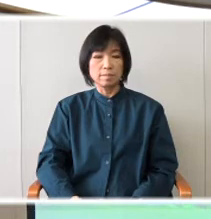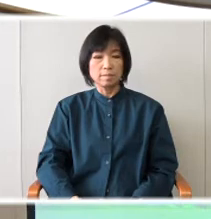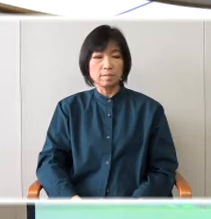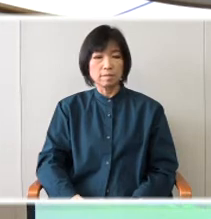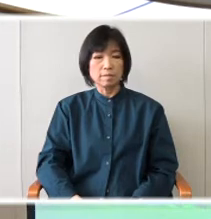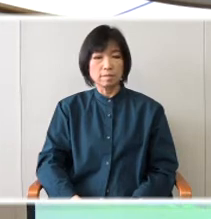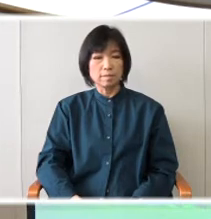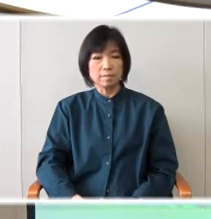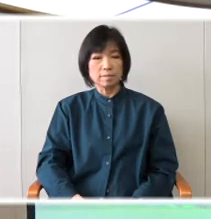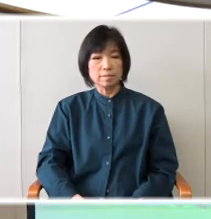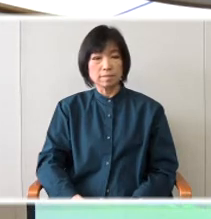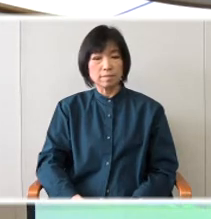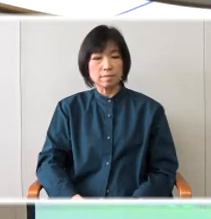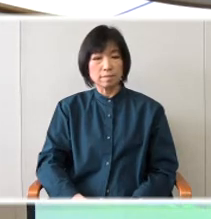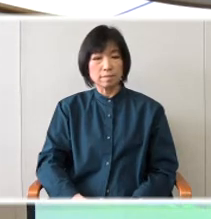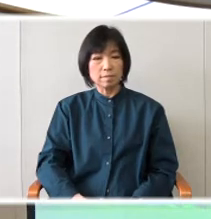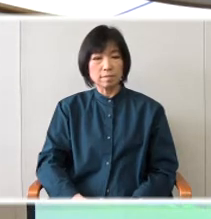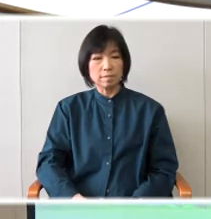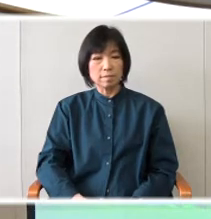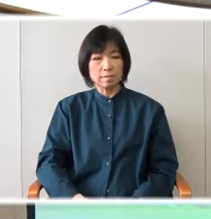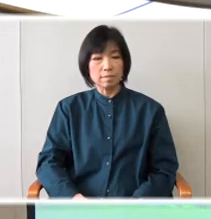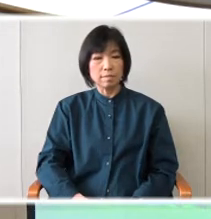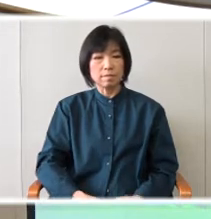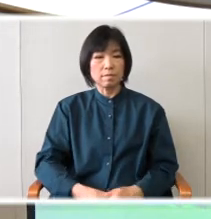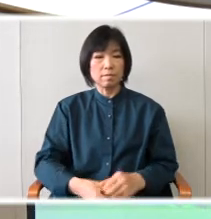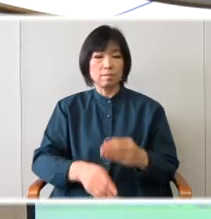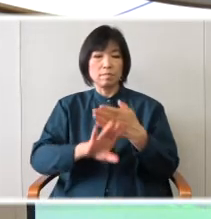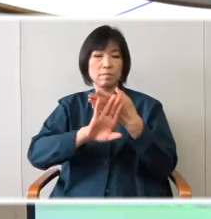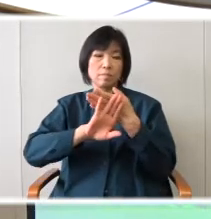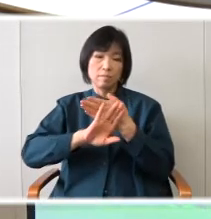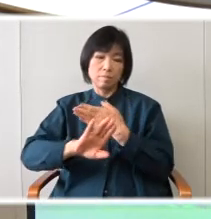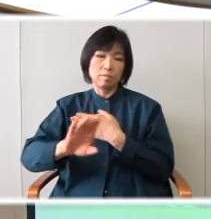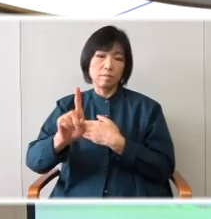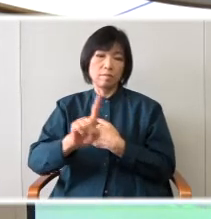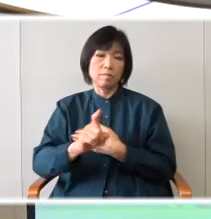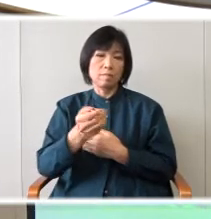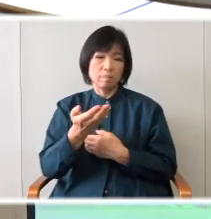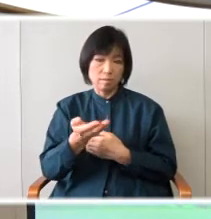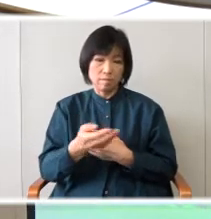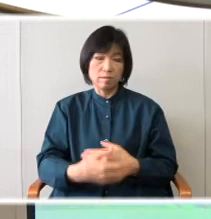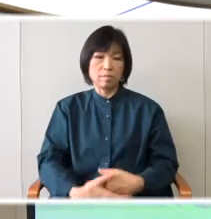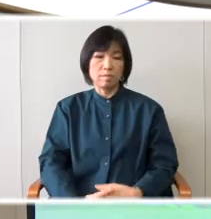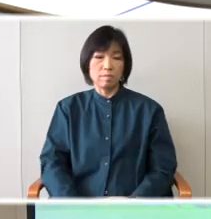他にご質問がございましたら、お願いいた